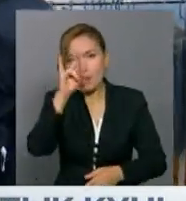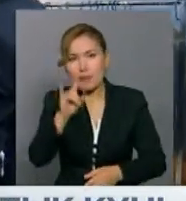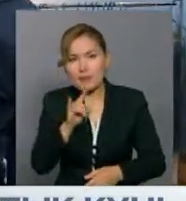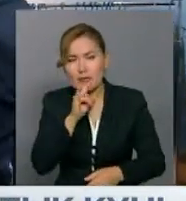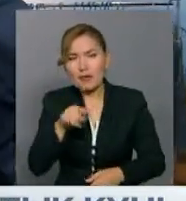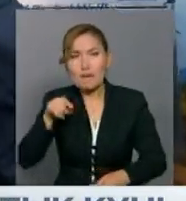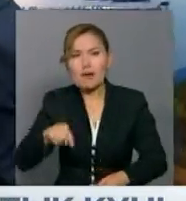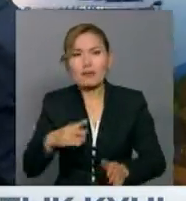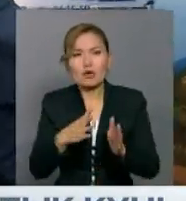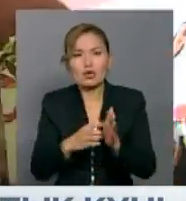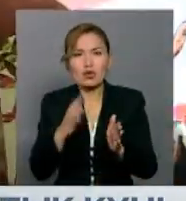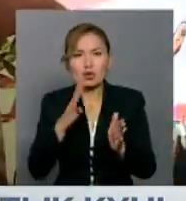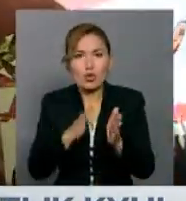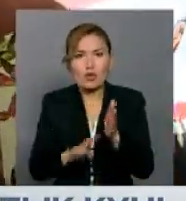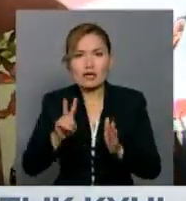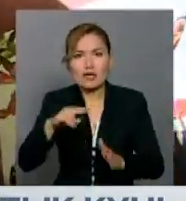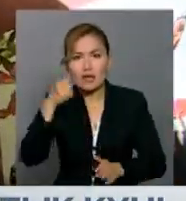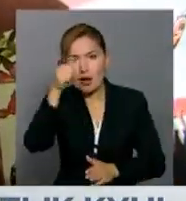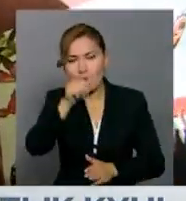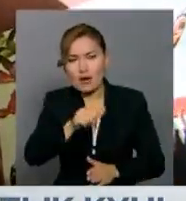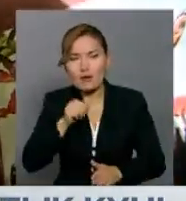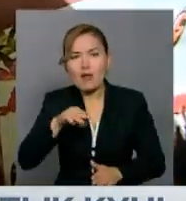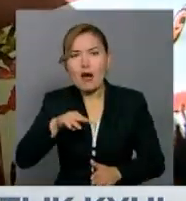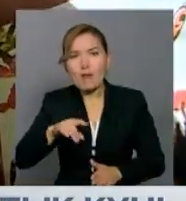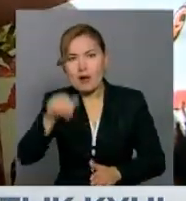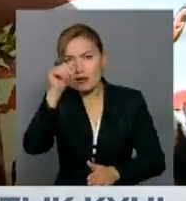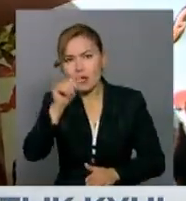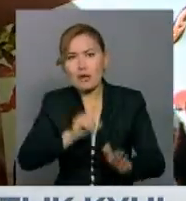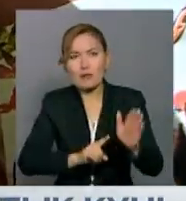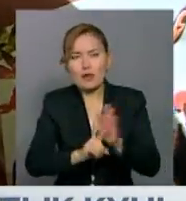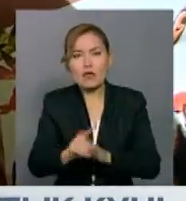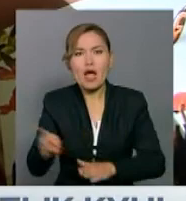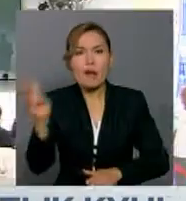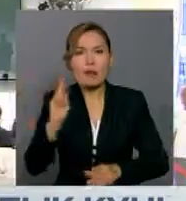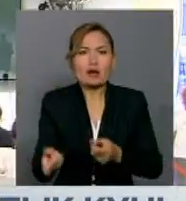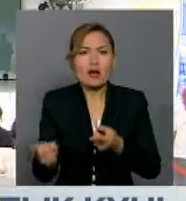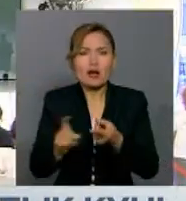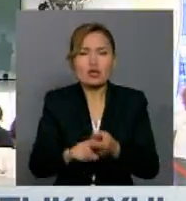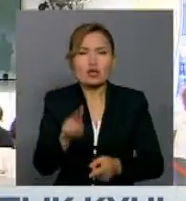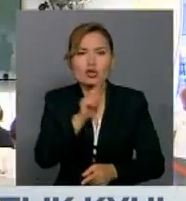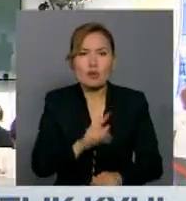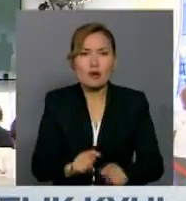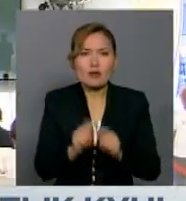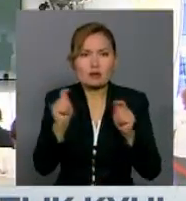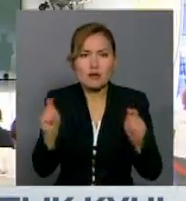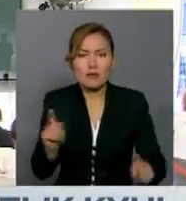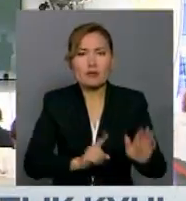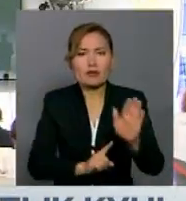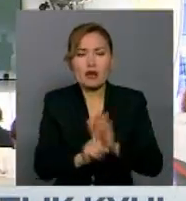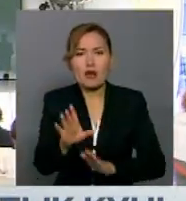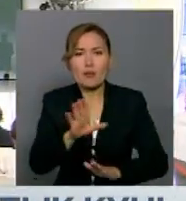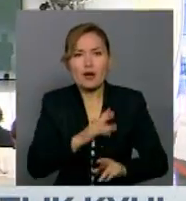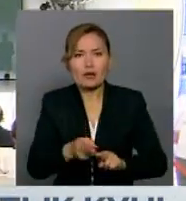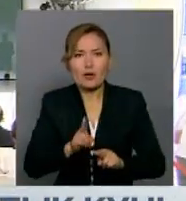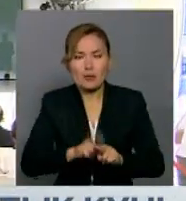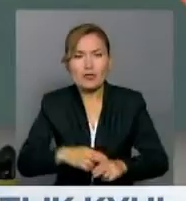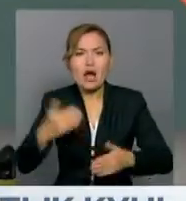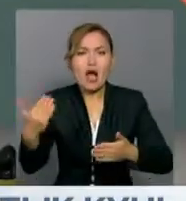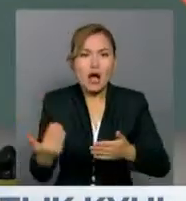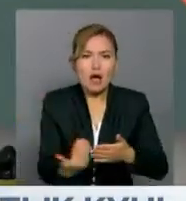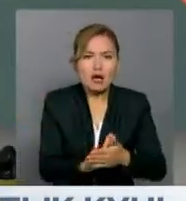Қазақстанмен 1992 жылдың наурыз айынан бастап дипломатиялық қатынас орнатқан, Бангладеште қолданылатын